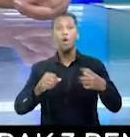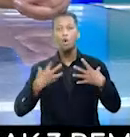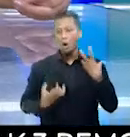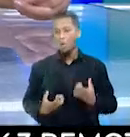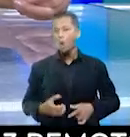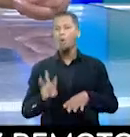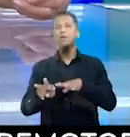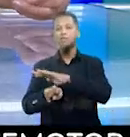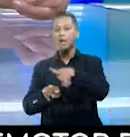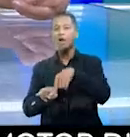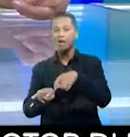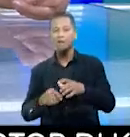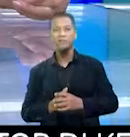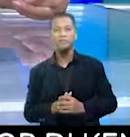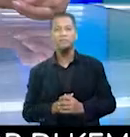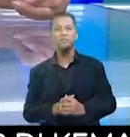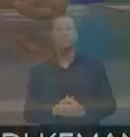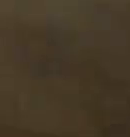pemotor mengalami luka-luka.